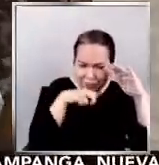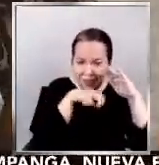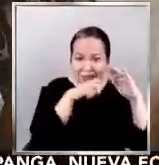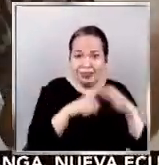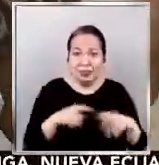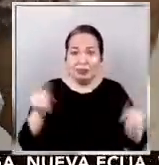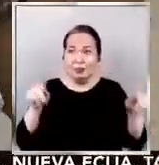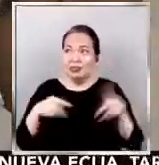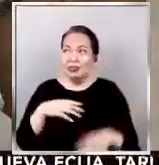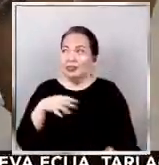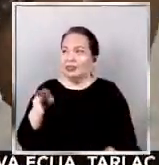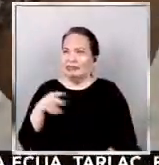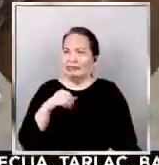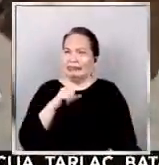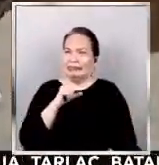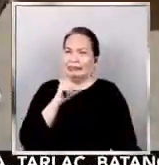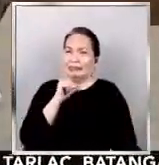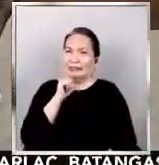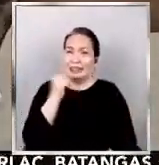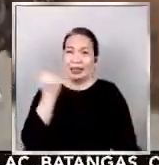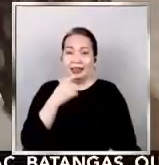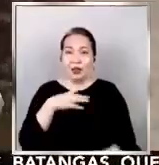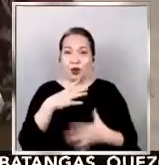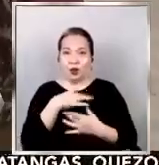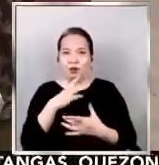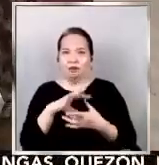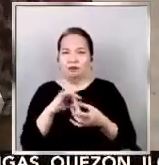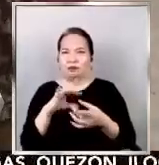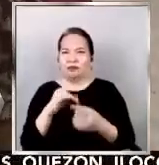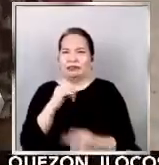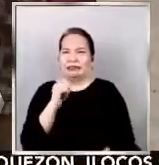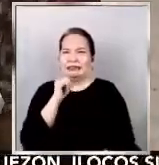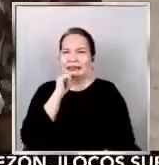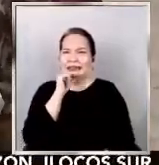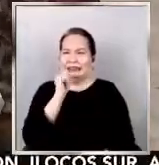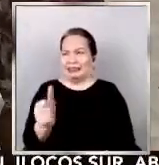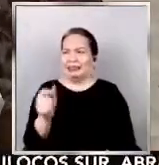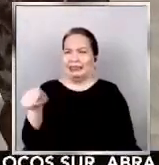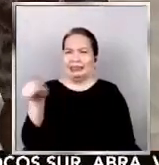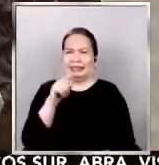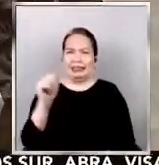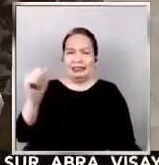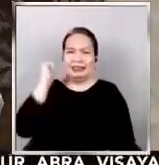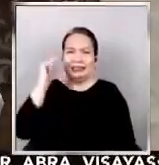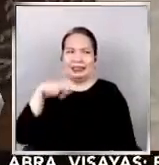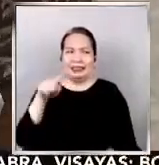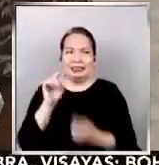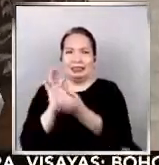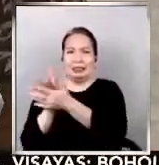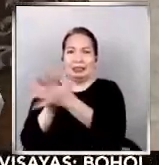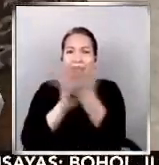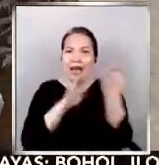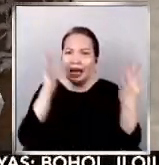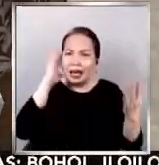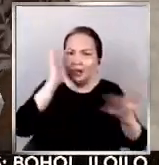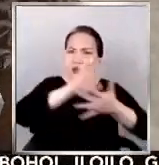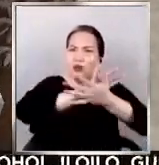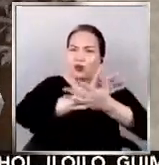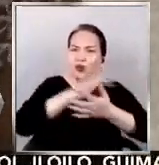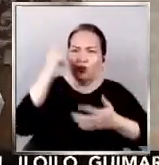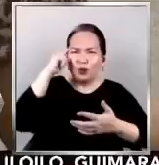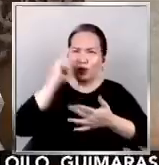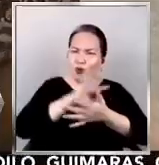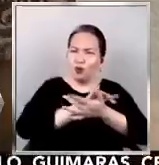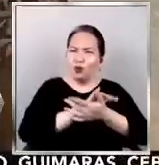hindi maganda ang tingnan kasi sobrang dami ng tao, parang di ba may pandemya po tayo. Eh